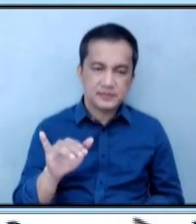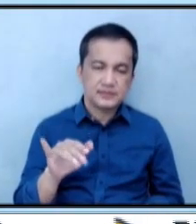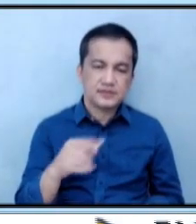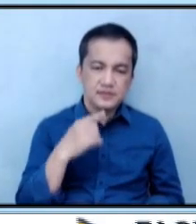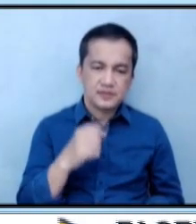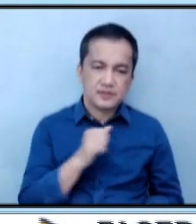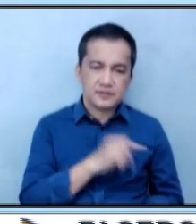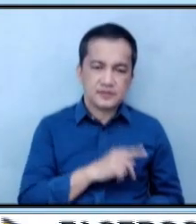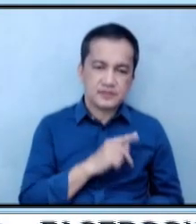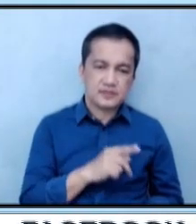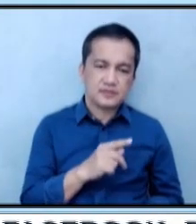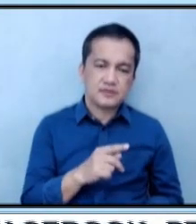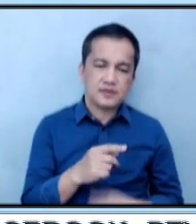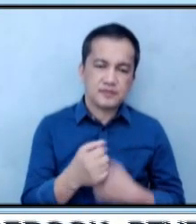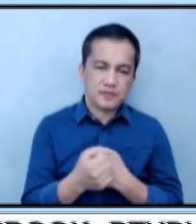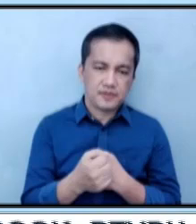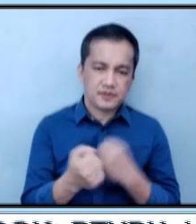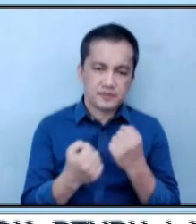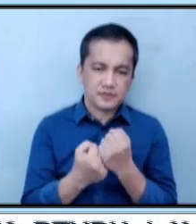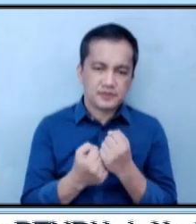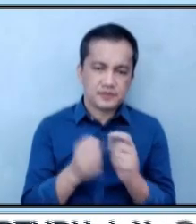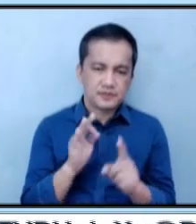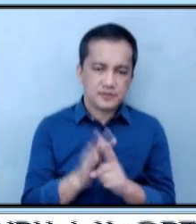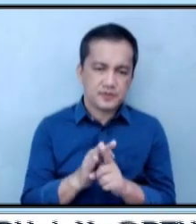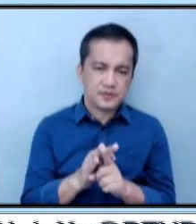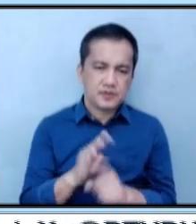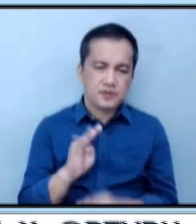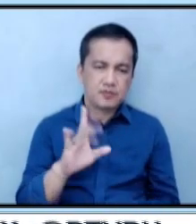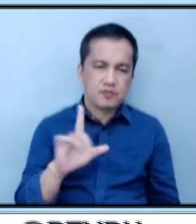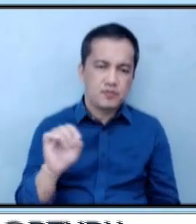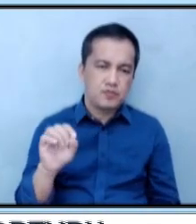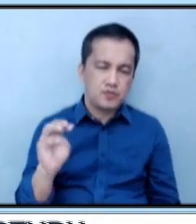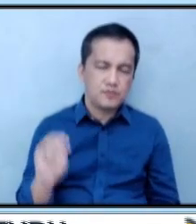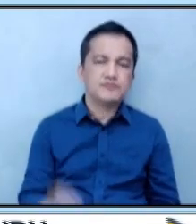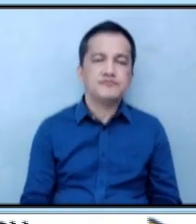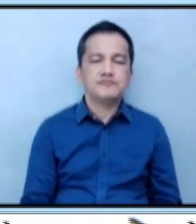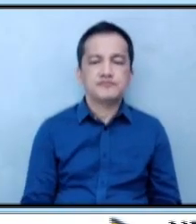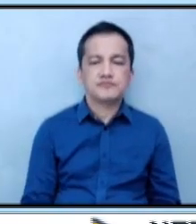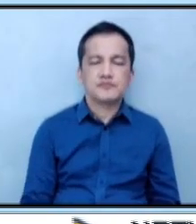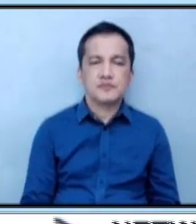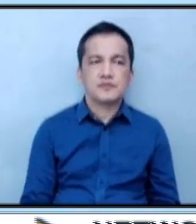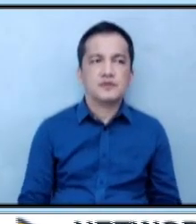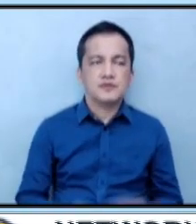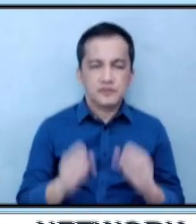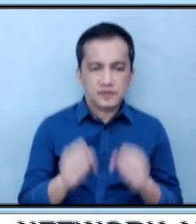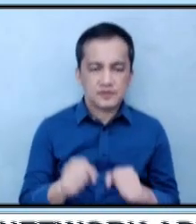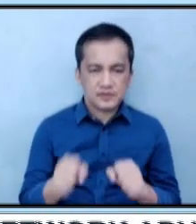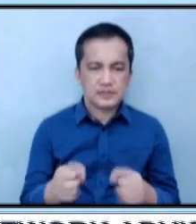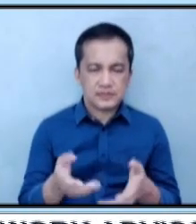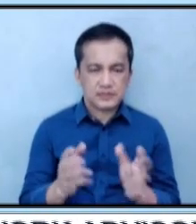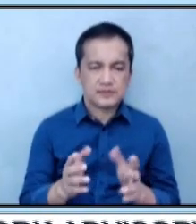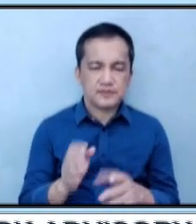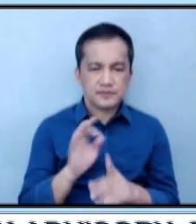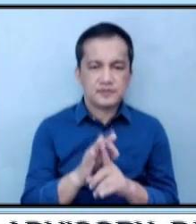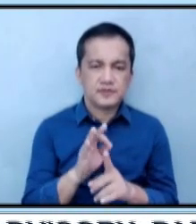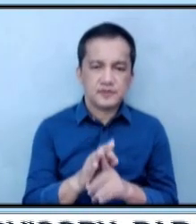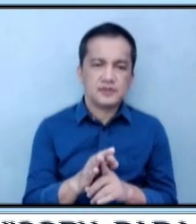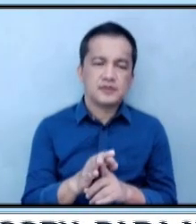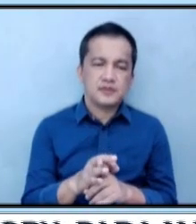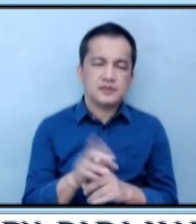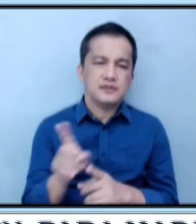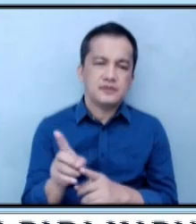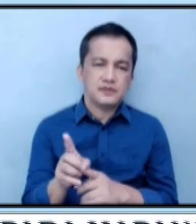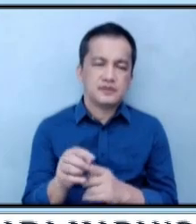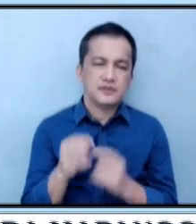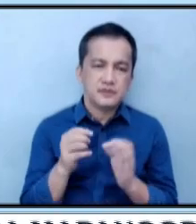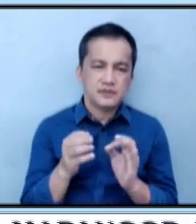ang pagmamahal at suporta ng kanilang fans na bloom. At hanggat maari, ay gusto nilang pagbigyan ng fans na magpa-picture. Pero sana ay